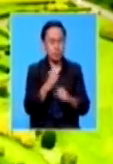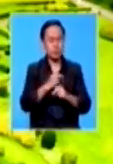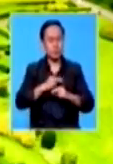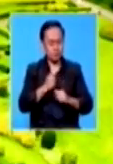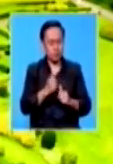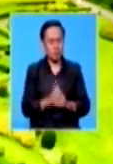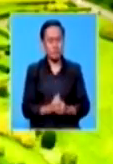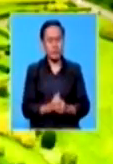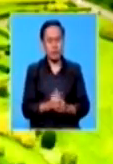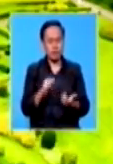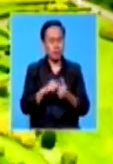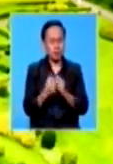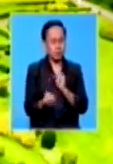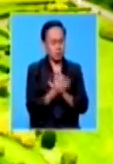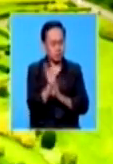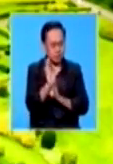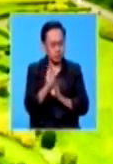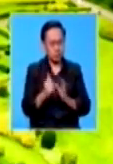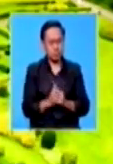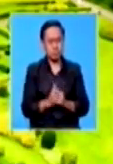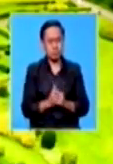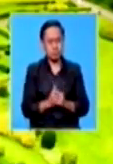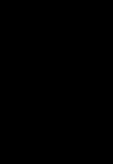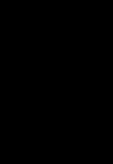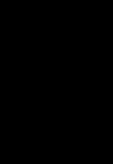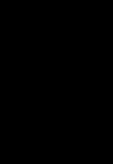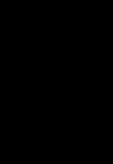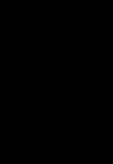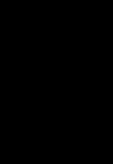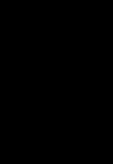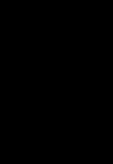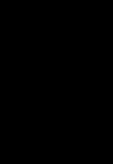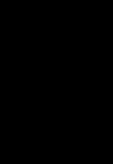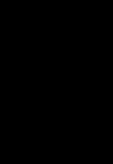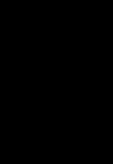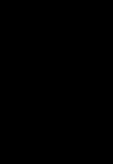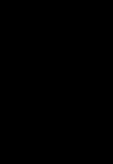นะอย่าให้เกิดผลกระทบที่รุนแรงในอนาคตด้วย